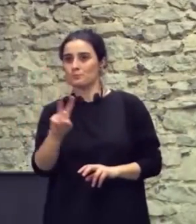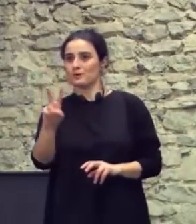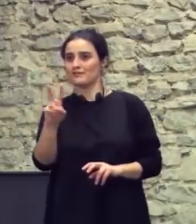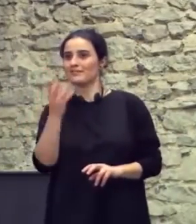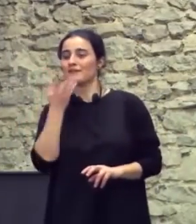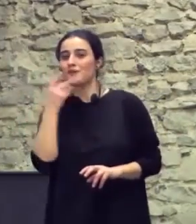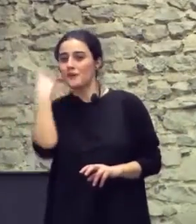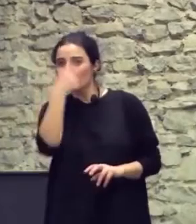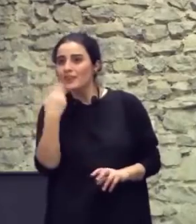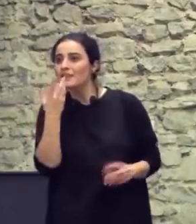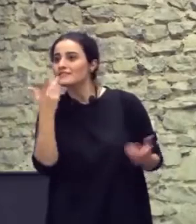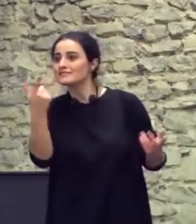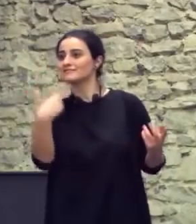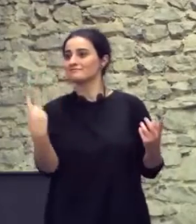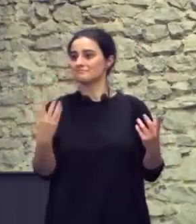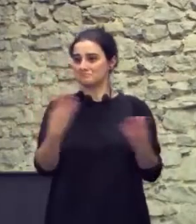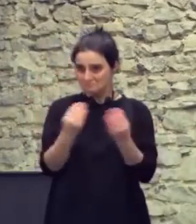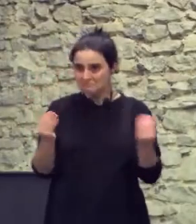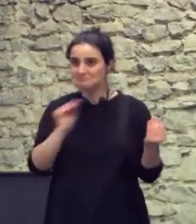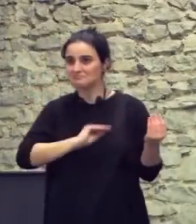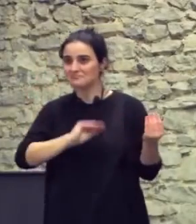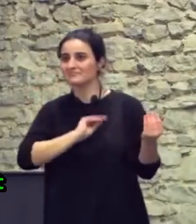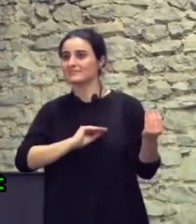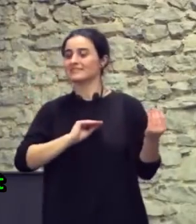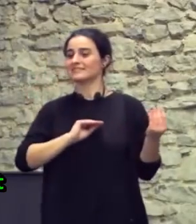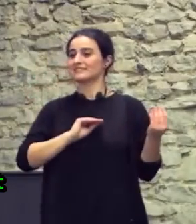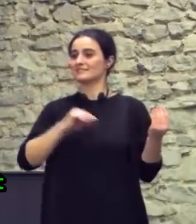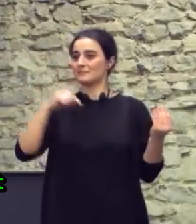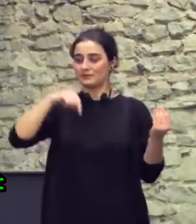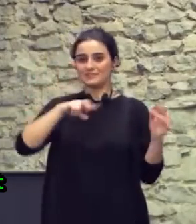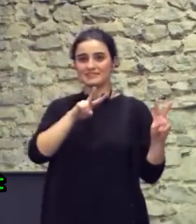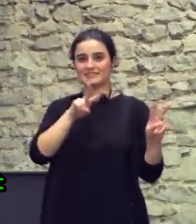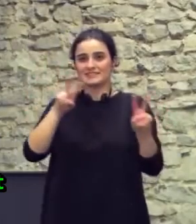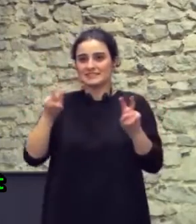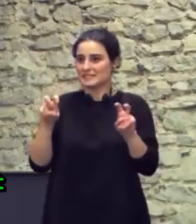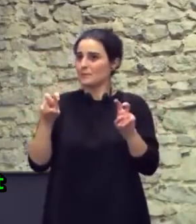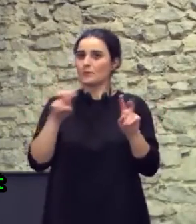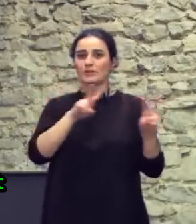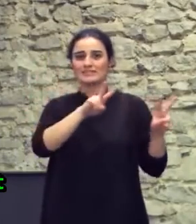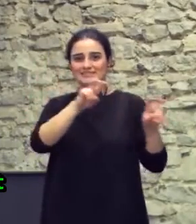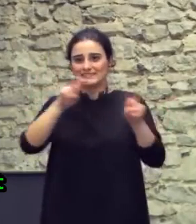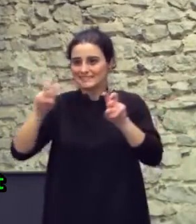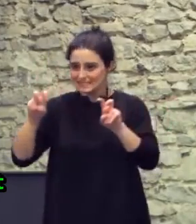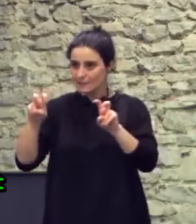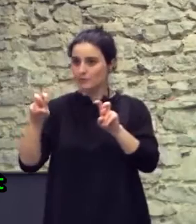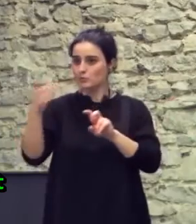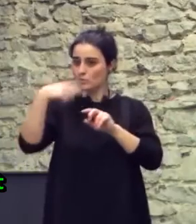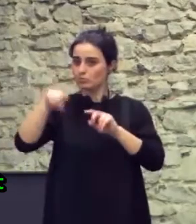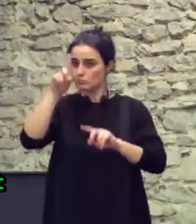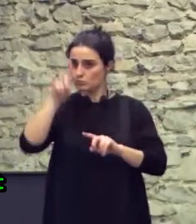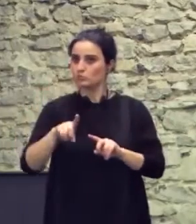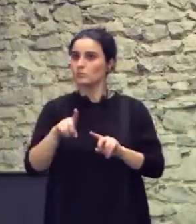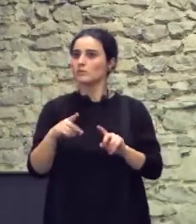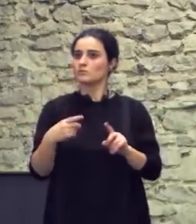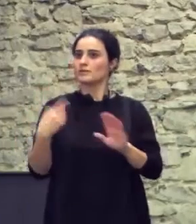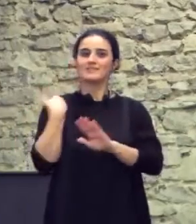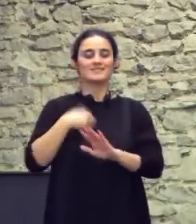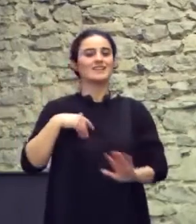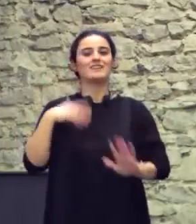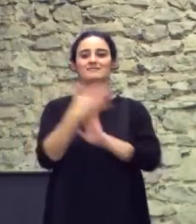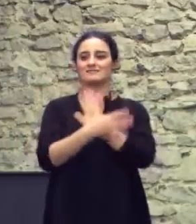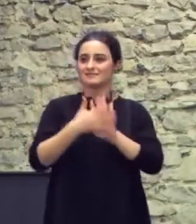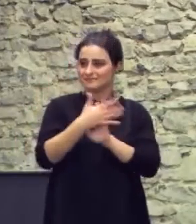ezaguna gainera asko, momenturen batean gai honen edo inguruan dauden gaien batzuen inguruan jardun izan dugu eta